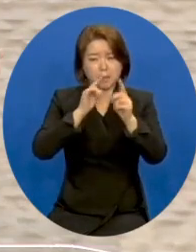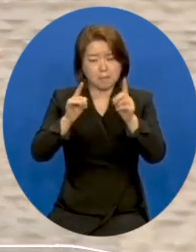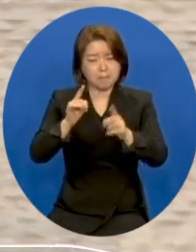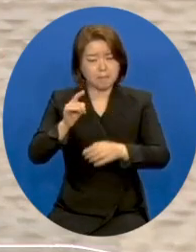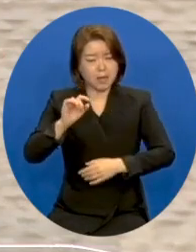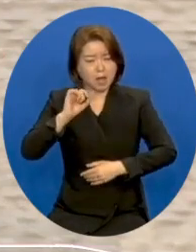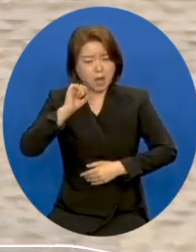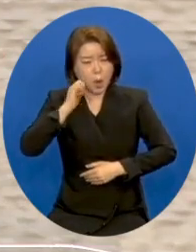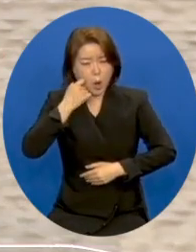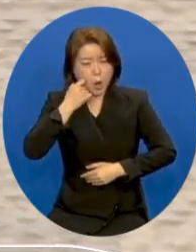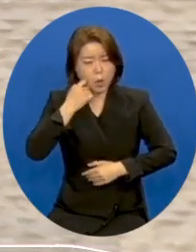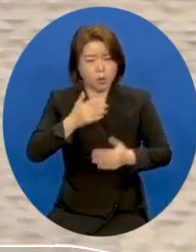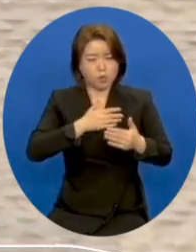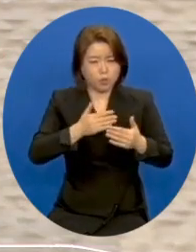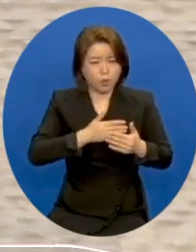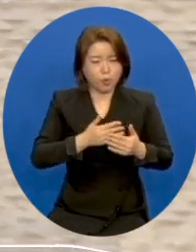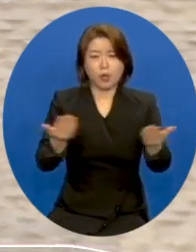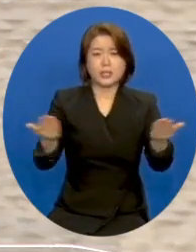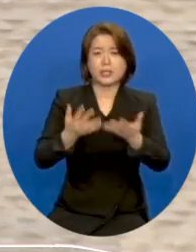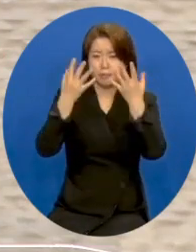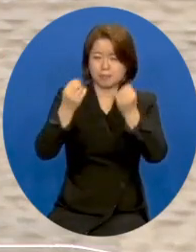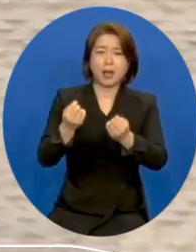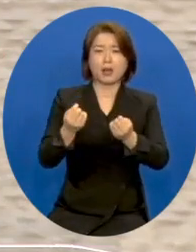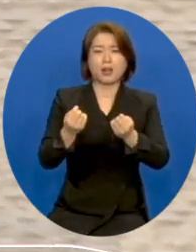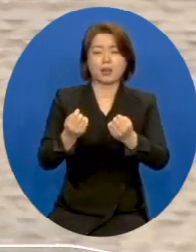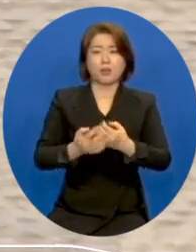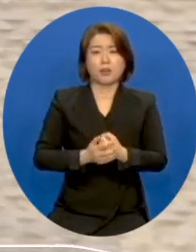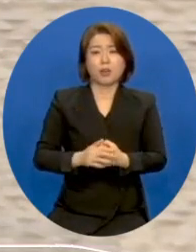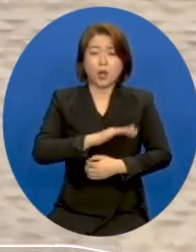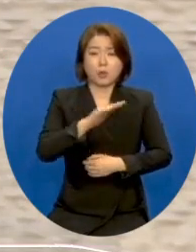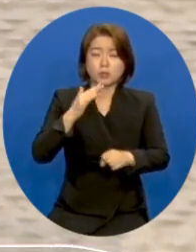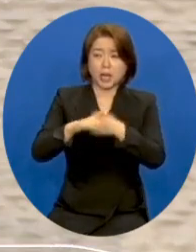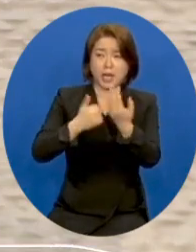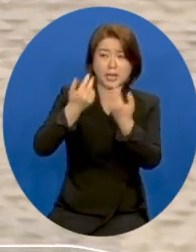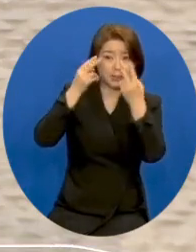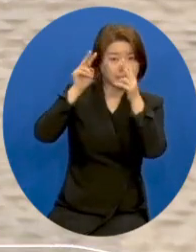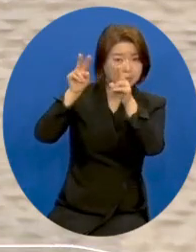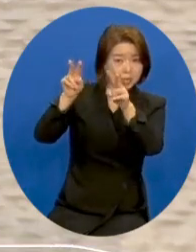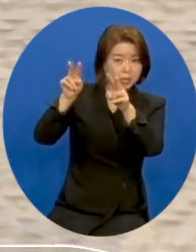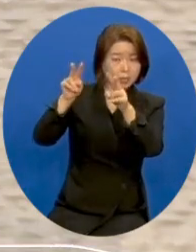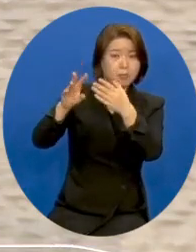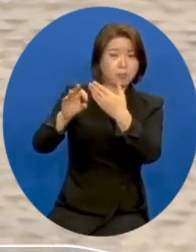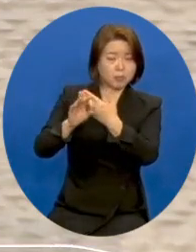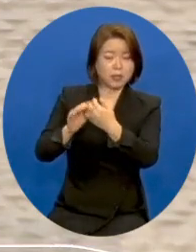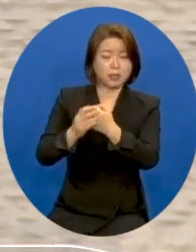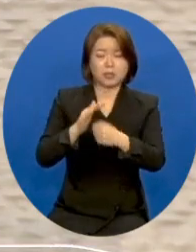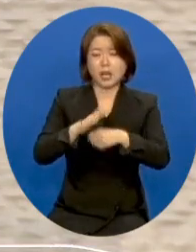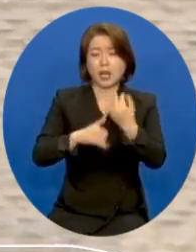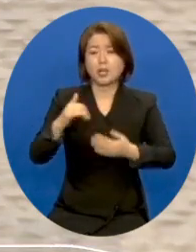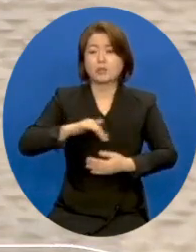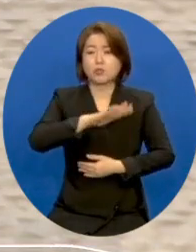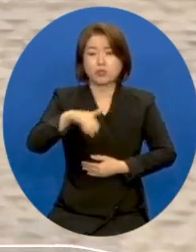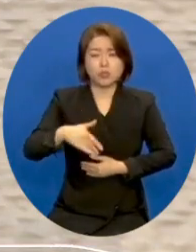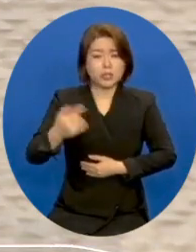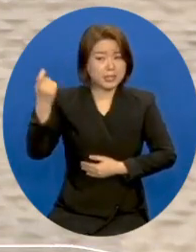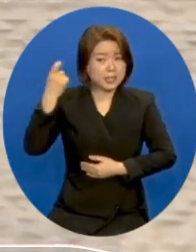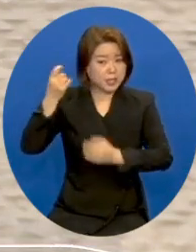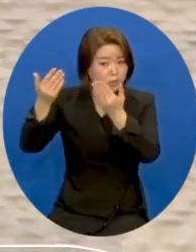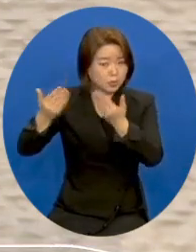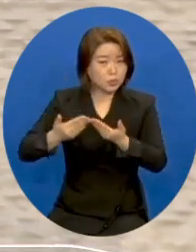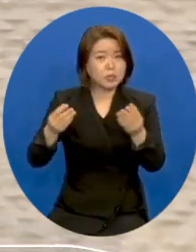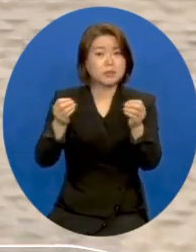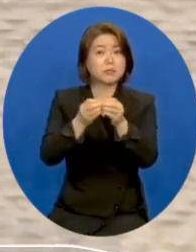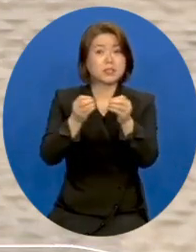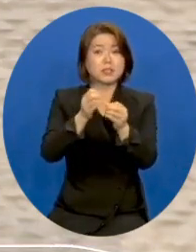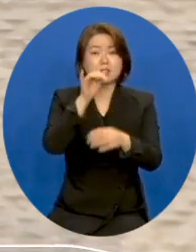일들이 많이 있는 이때에 우리가 하나님을 바라보면 하나님께서 우리에게 들려주시는